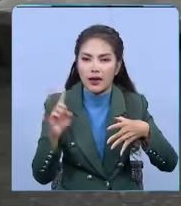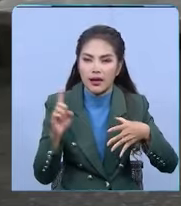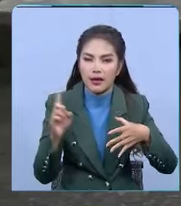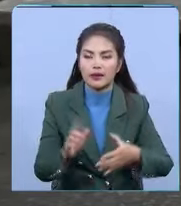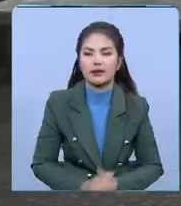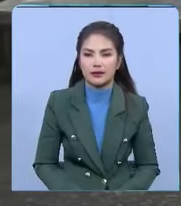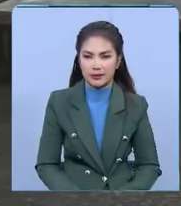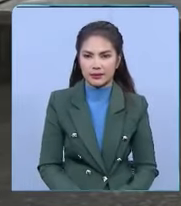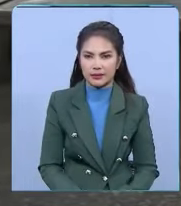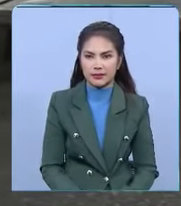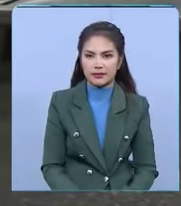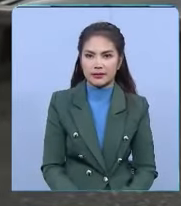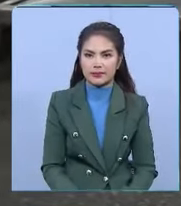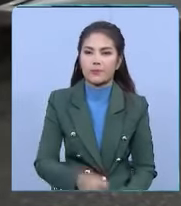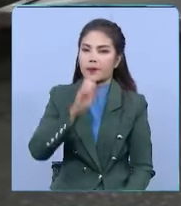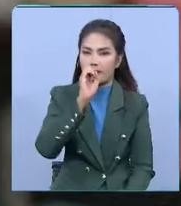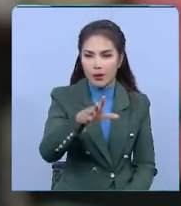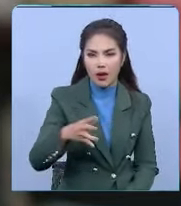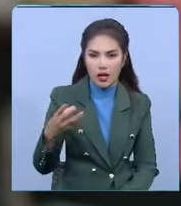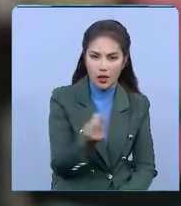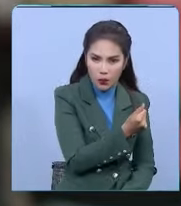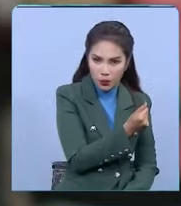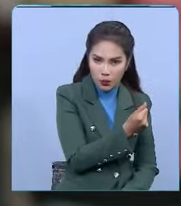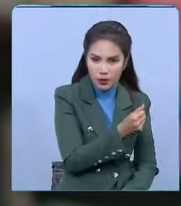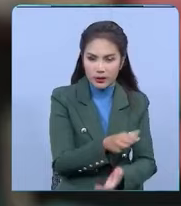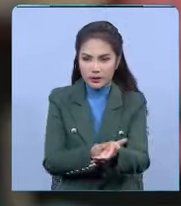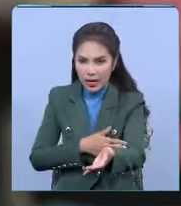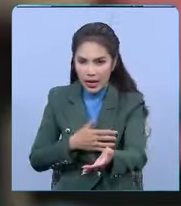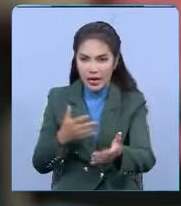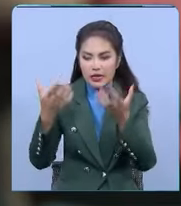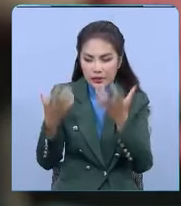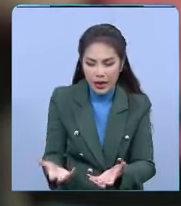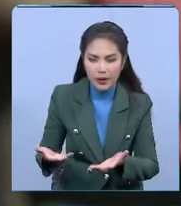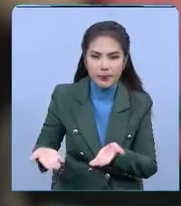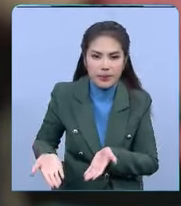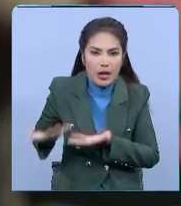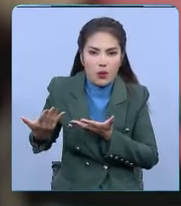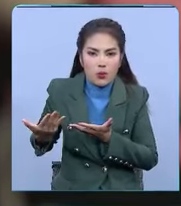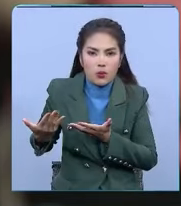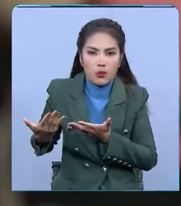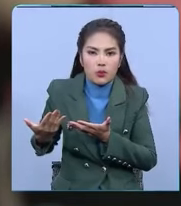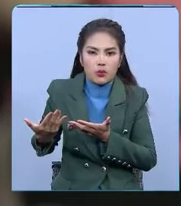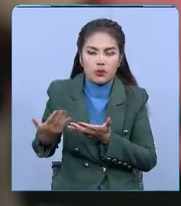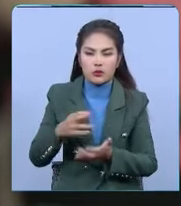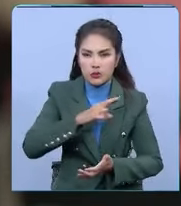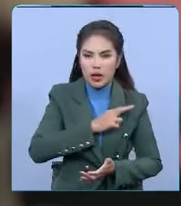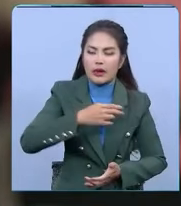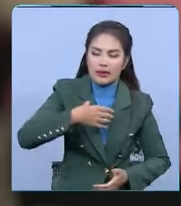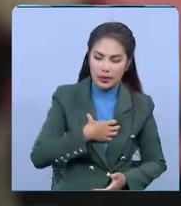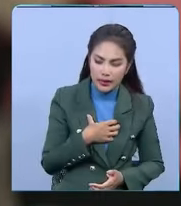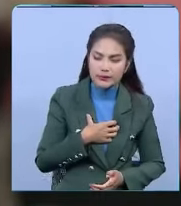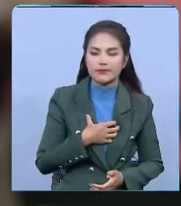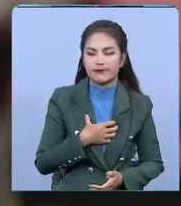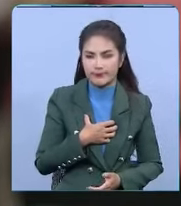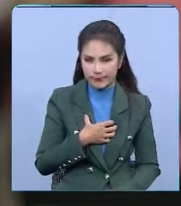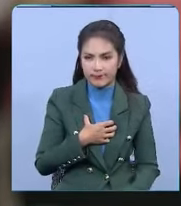ไงครับ คือผมบอกว่าเร็วช้า ครับ หนักเบา ครับ คือความที่ผมเนี่ยอยากจะเป็นคนเป็นอย่างนั้นจะ